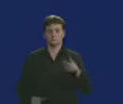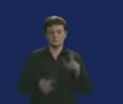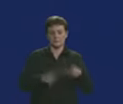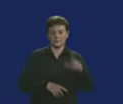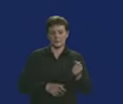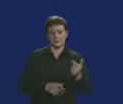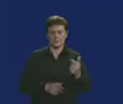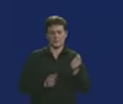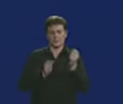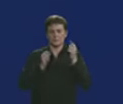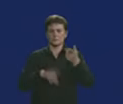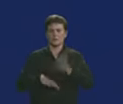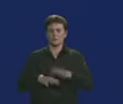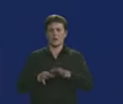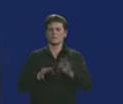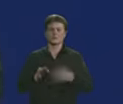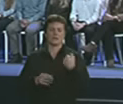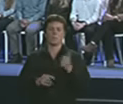pas au score que nous avons réalisé,